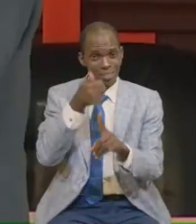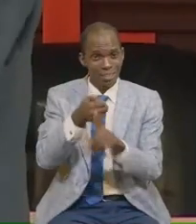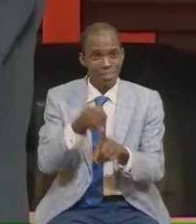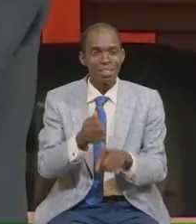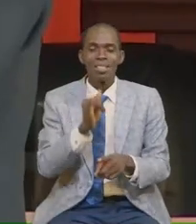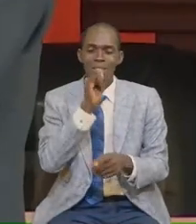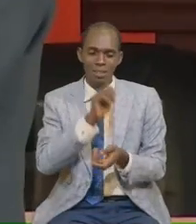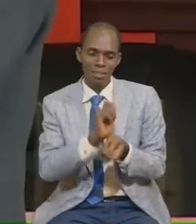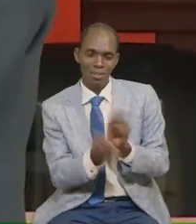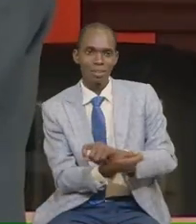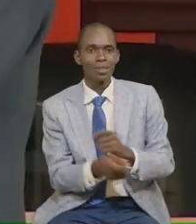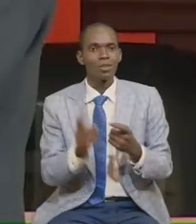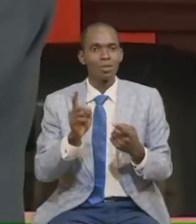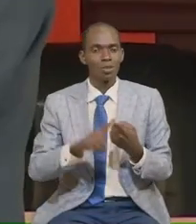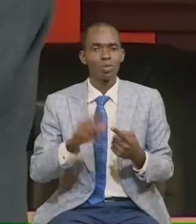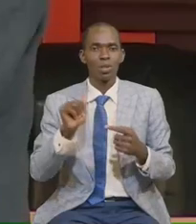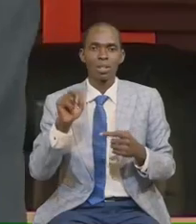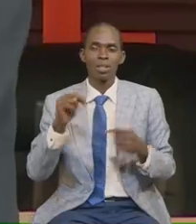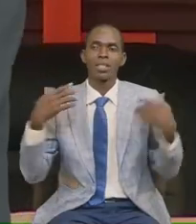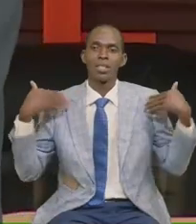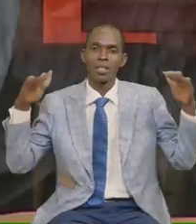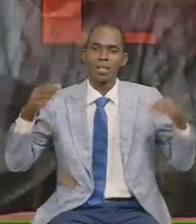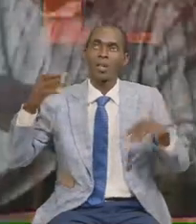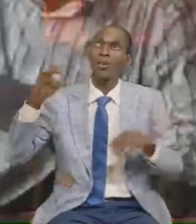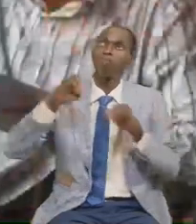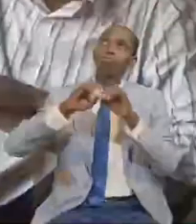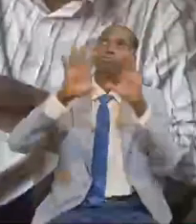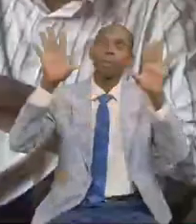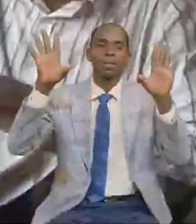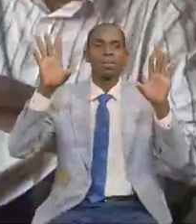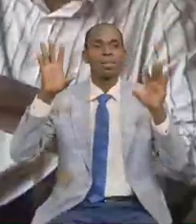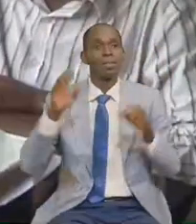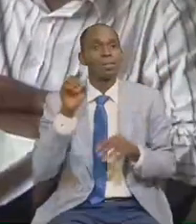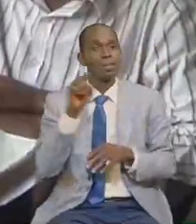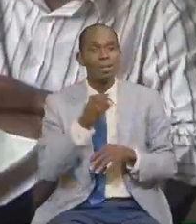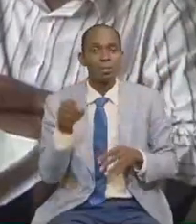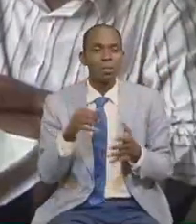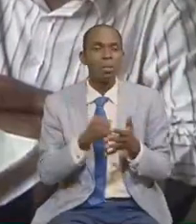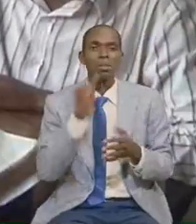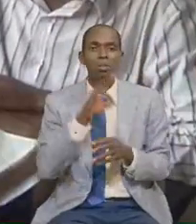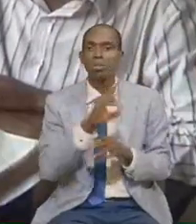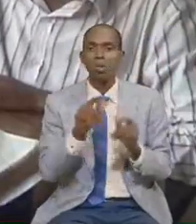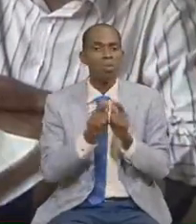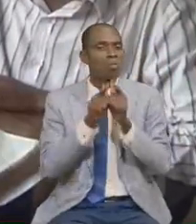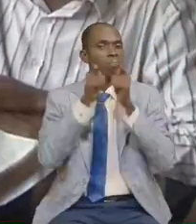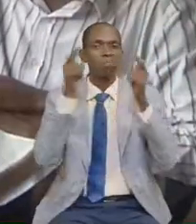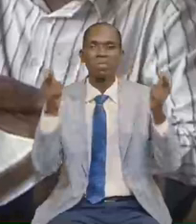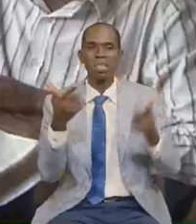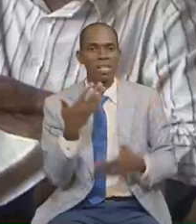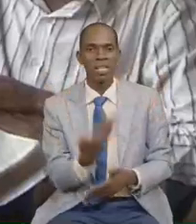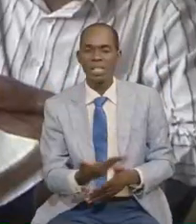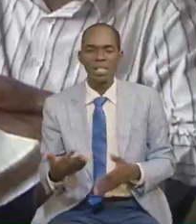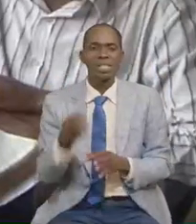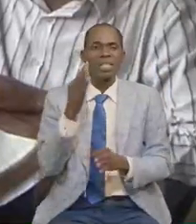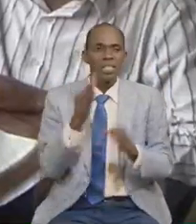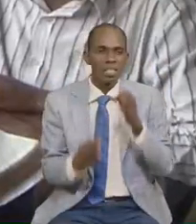lumière. Il n'est donc pas étrange que ces ministres aussi se déguisent